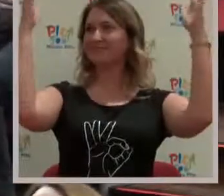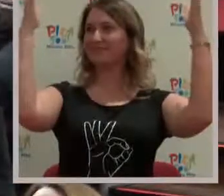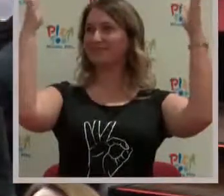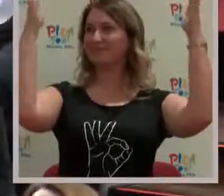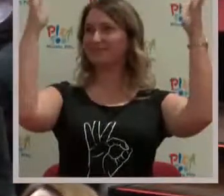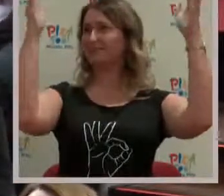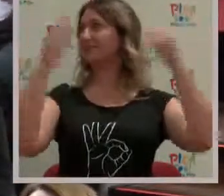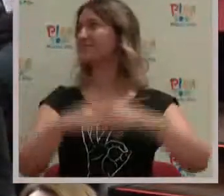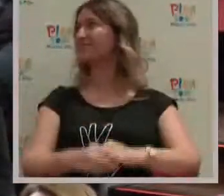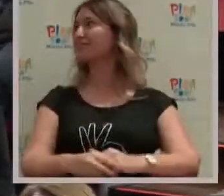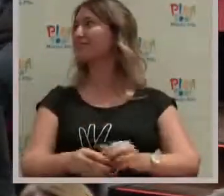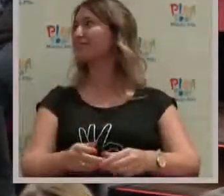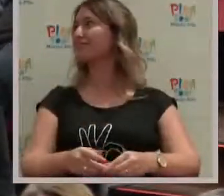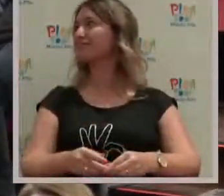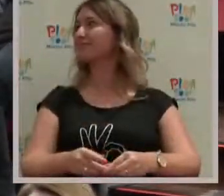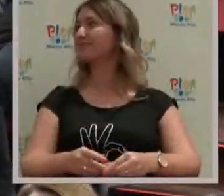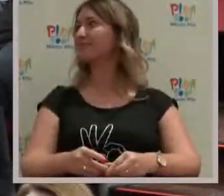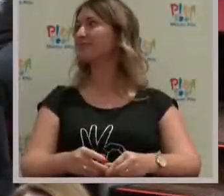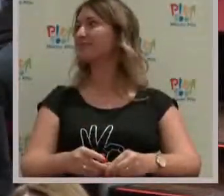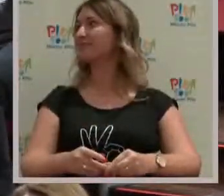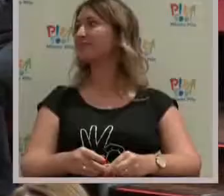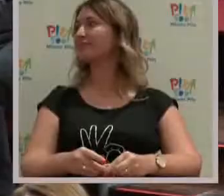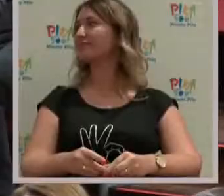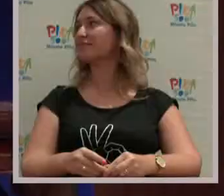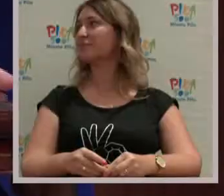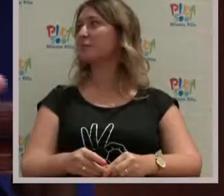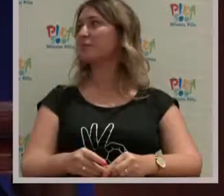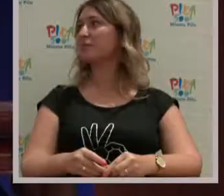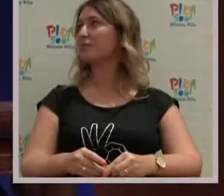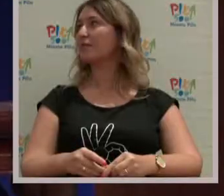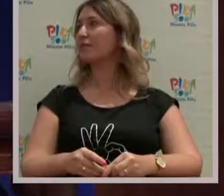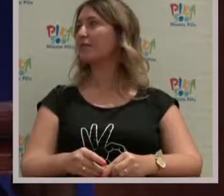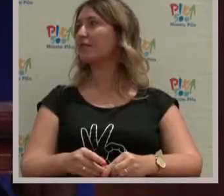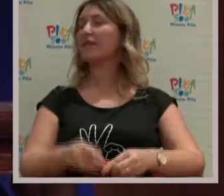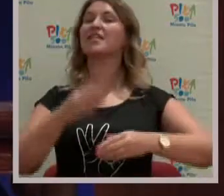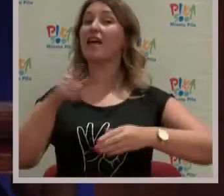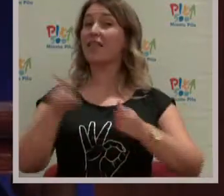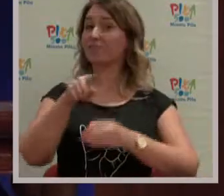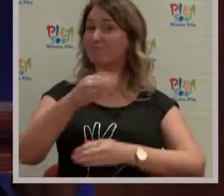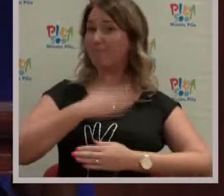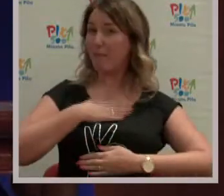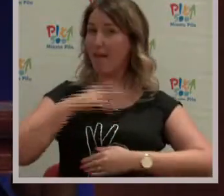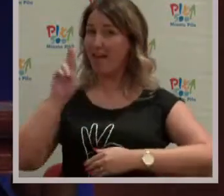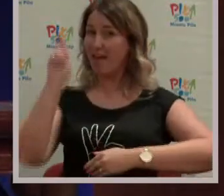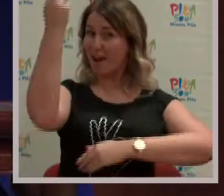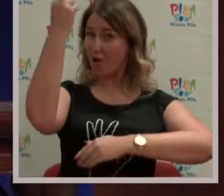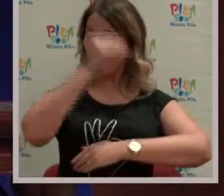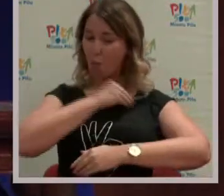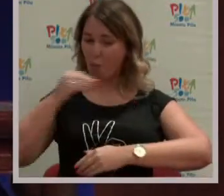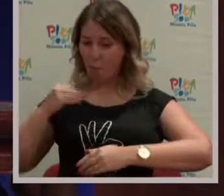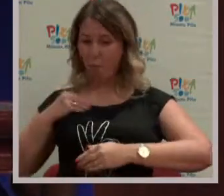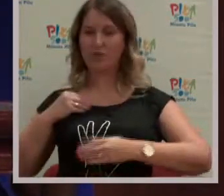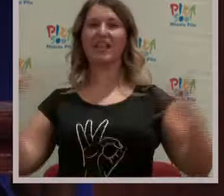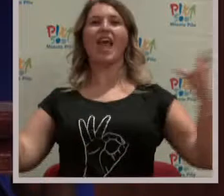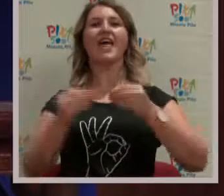I tym sposobem rekord Polski w tym momencie w